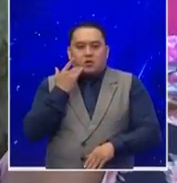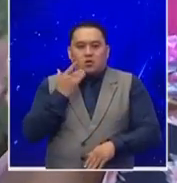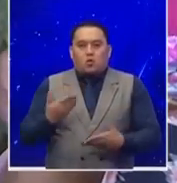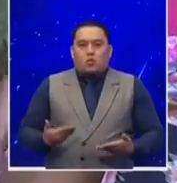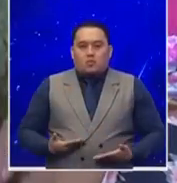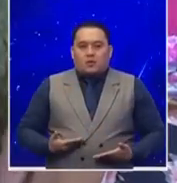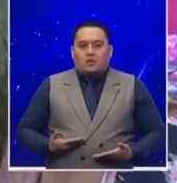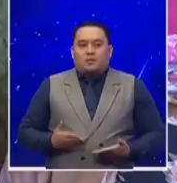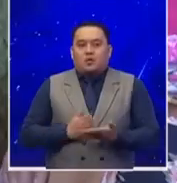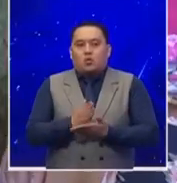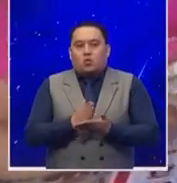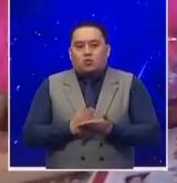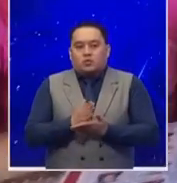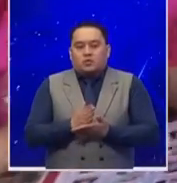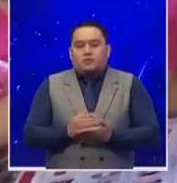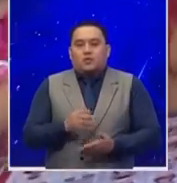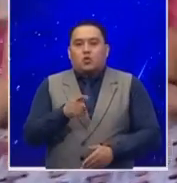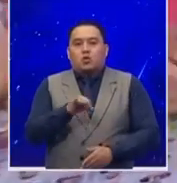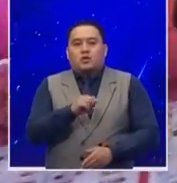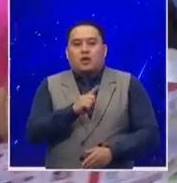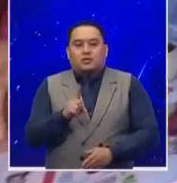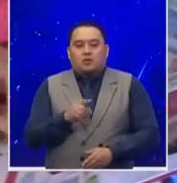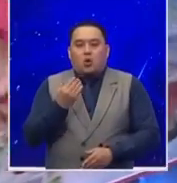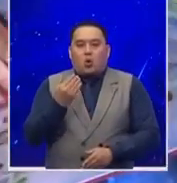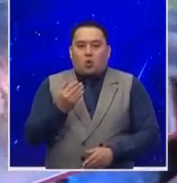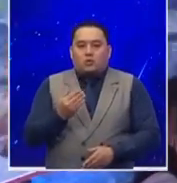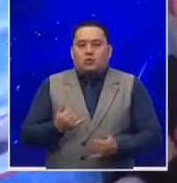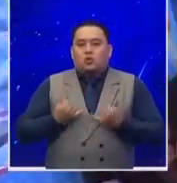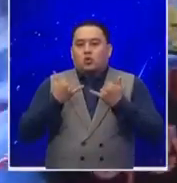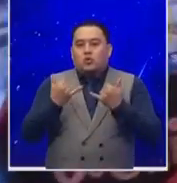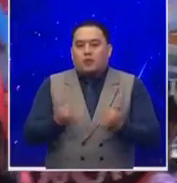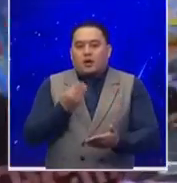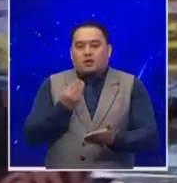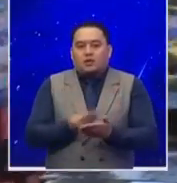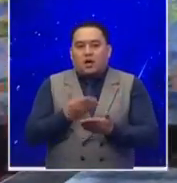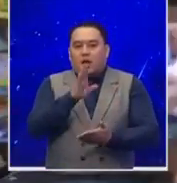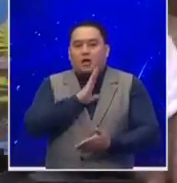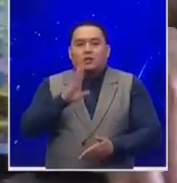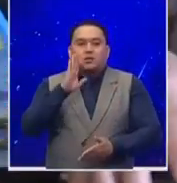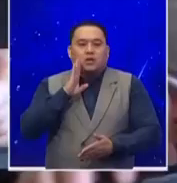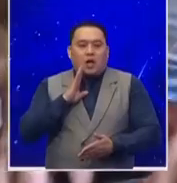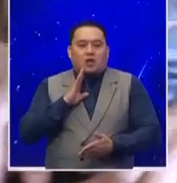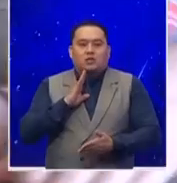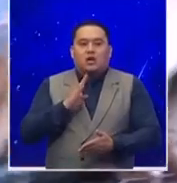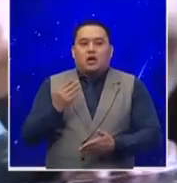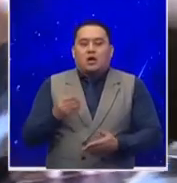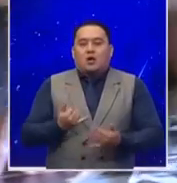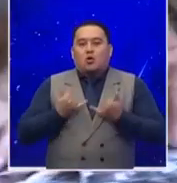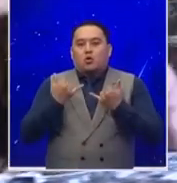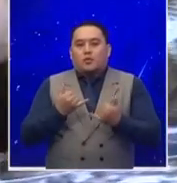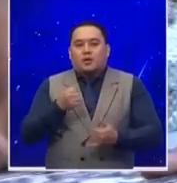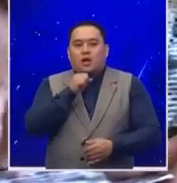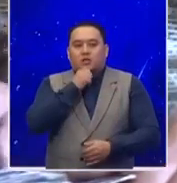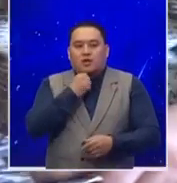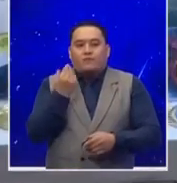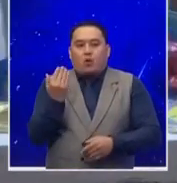өмірмен күресумен өттік, шыны керек. Гүлназ Жеңісбайқызы әулетке сыйлы келін, асыл жар, аяулы ана, қош жиен немересіне ардақты әже.